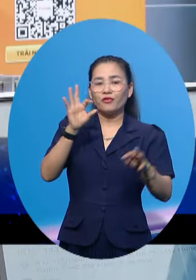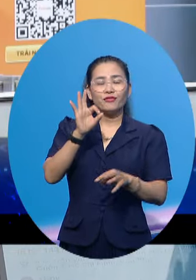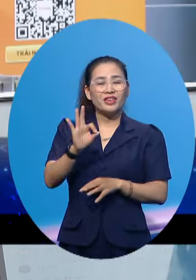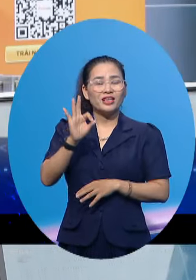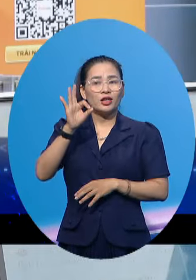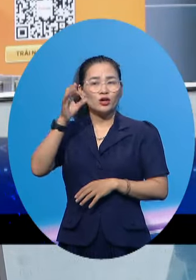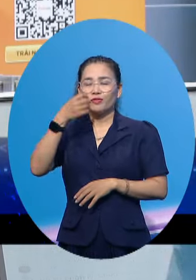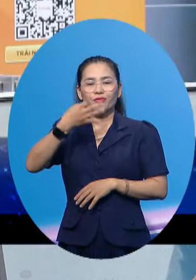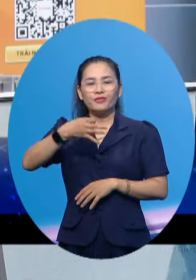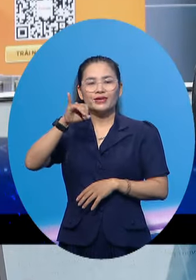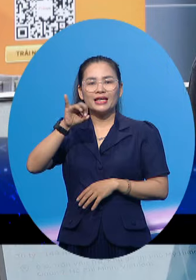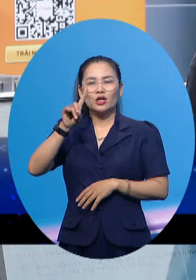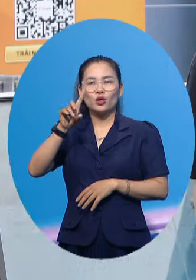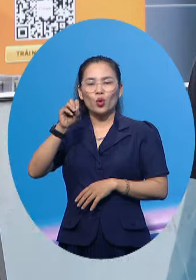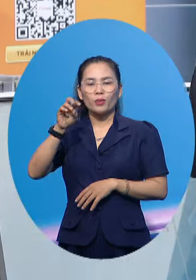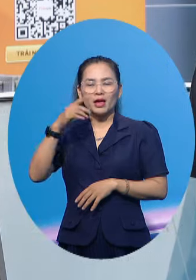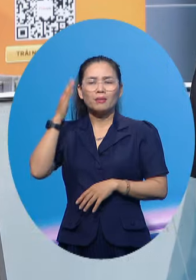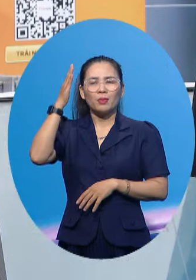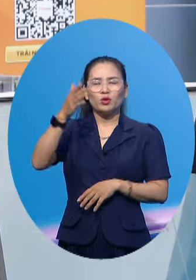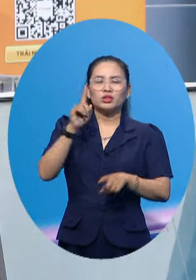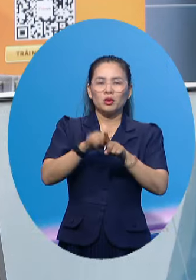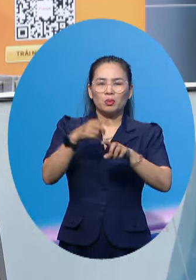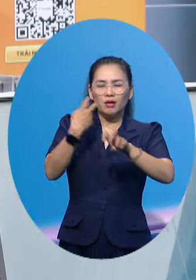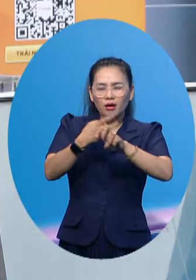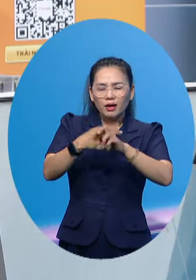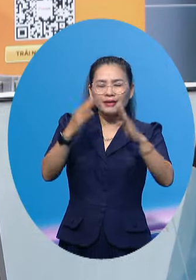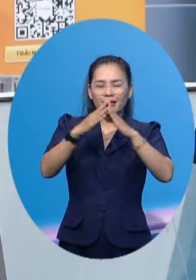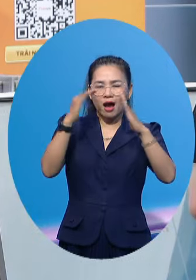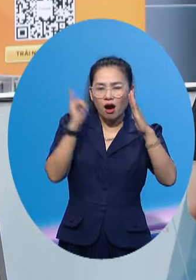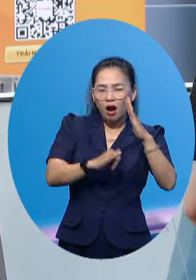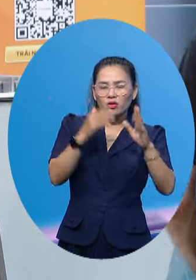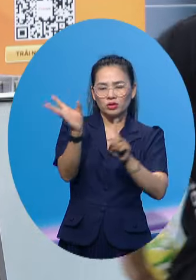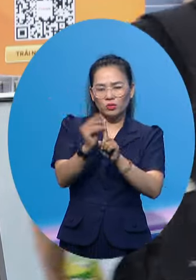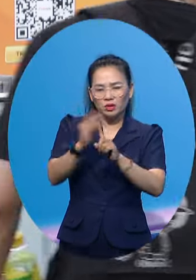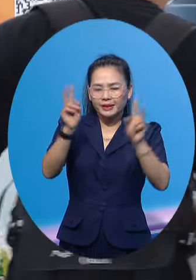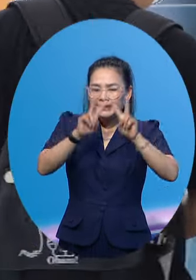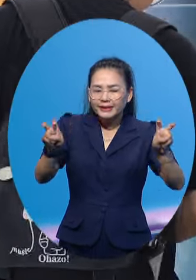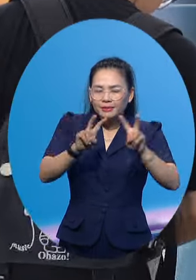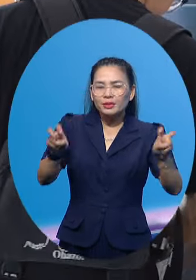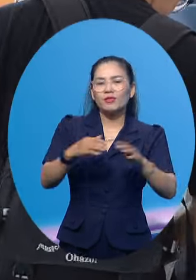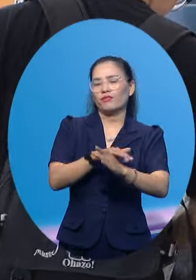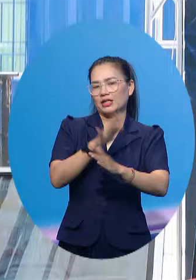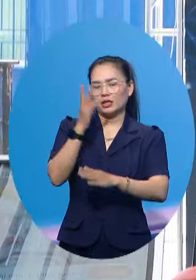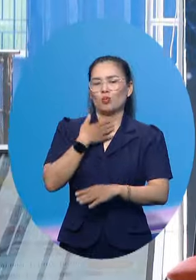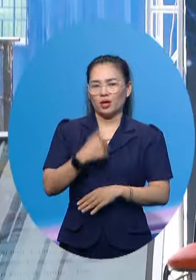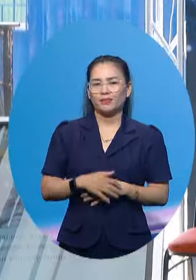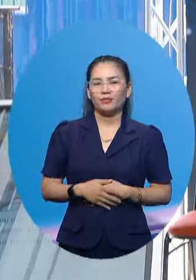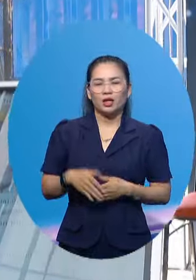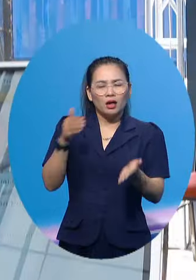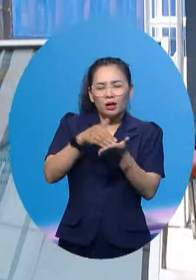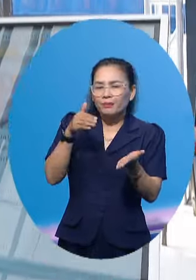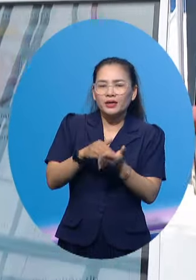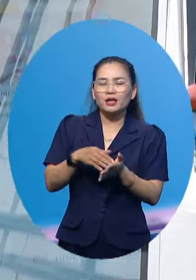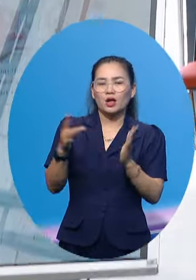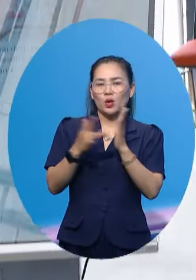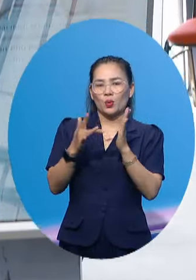nền tảng cung cấp về dịch vụ nhà ở và phát triển nguồn nhân lực được yêu thích nhất ở tại Việt Nam. Và chúng tôi không ngừng cập nhật những